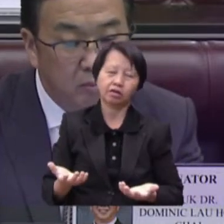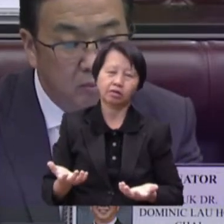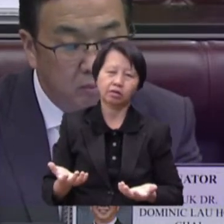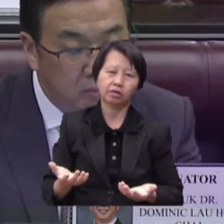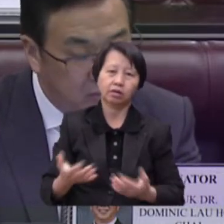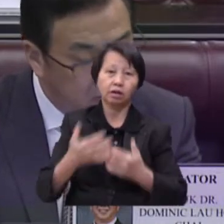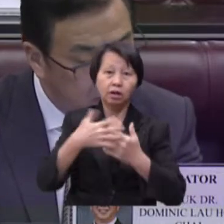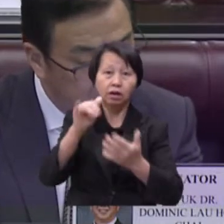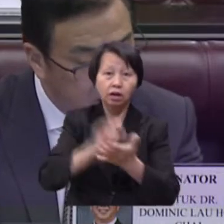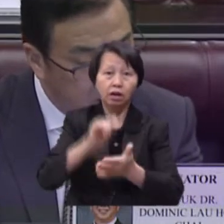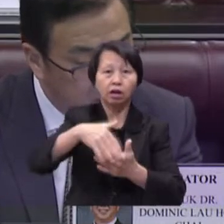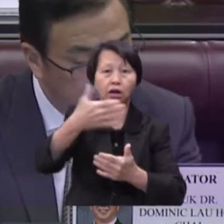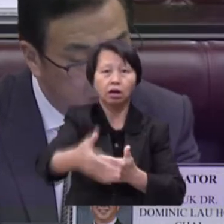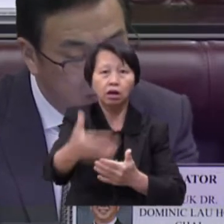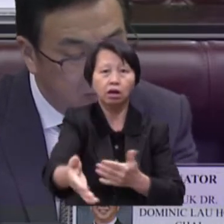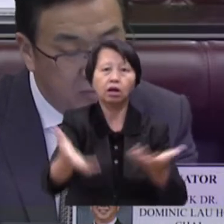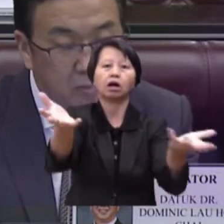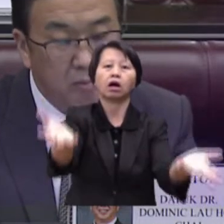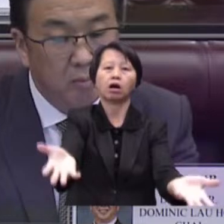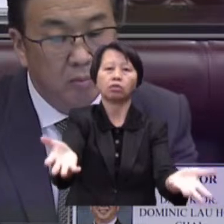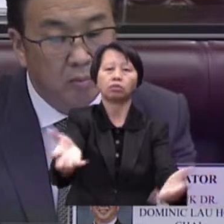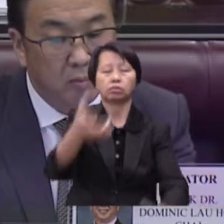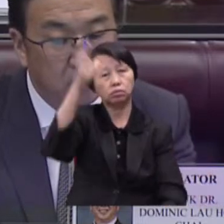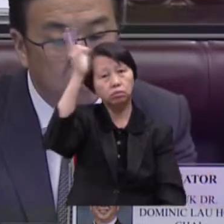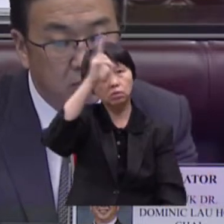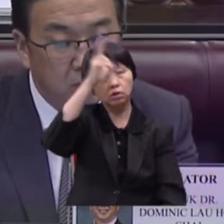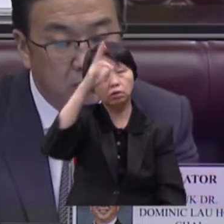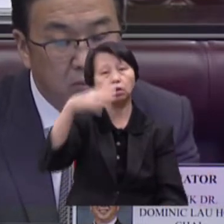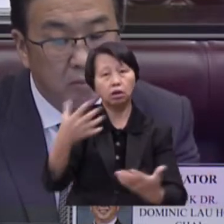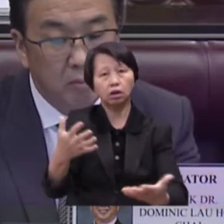Selepas itu peranan kerajaan apabila